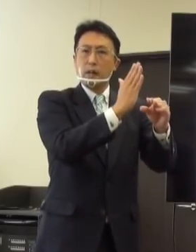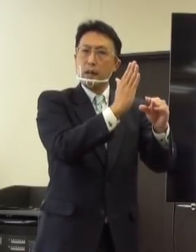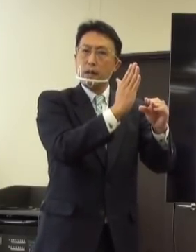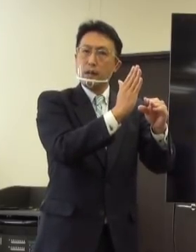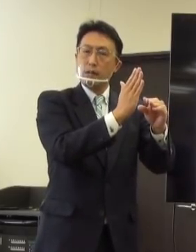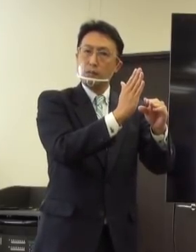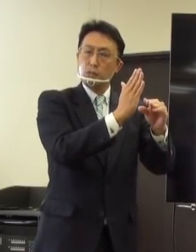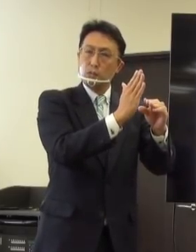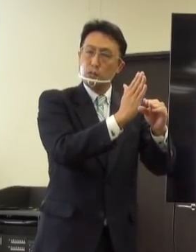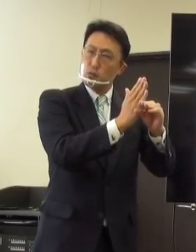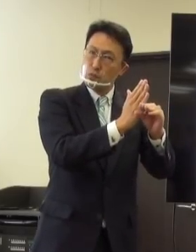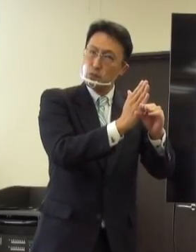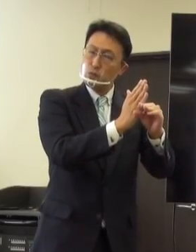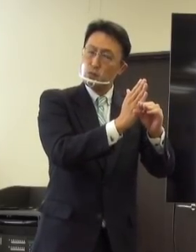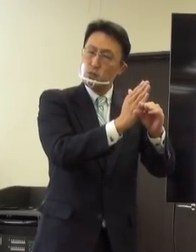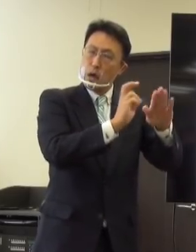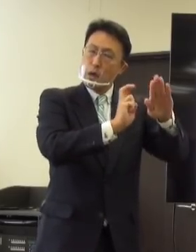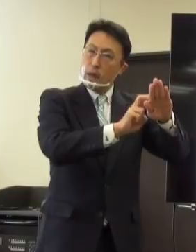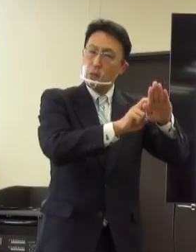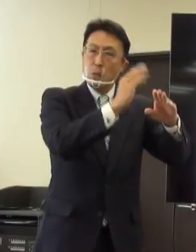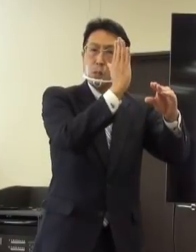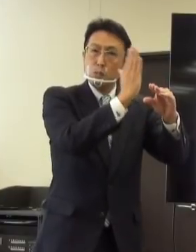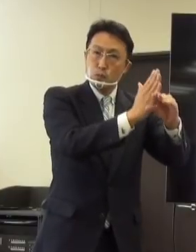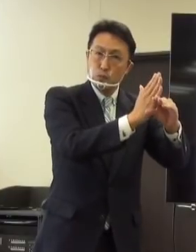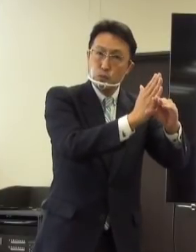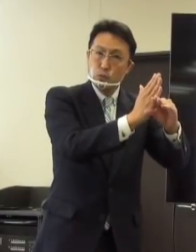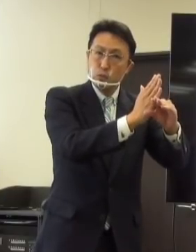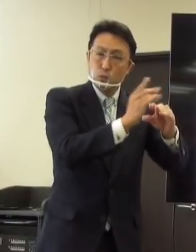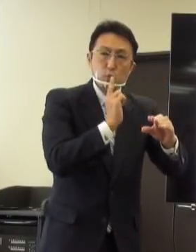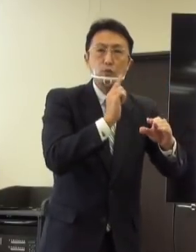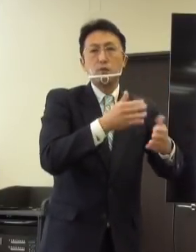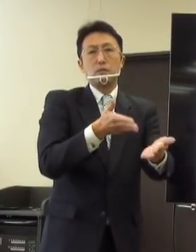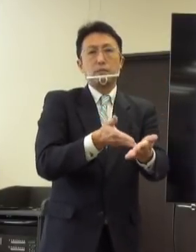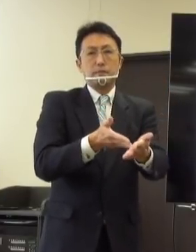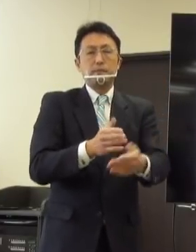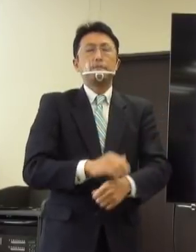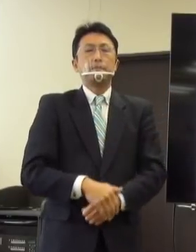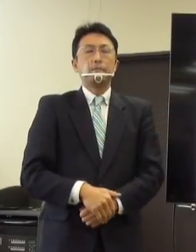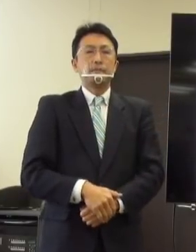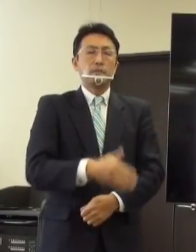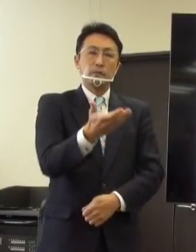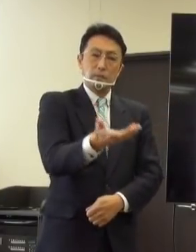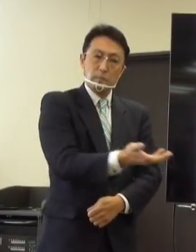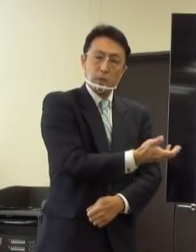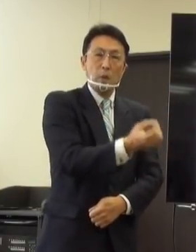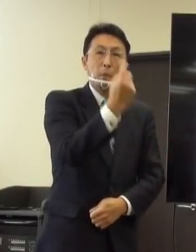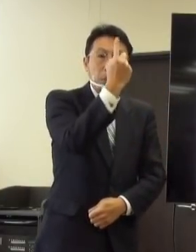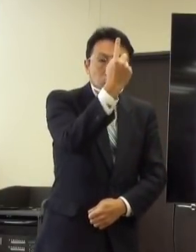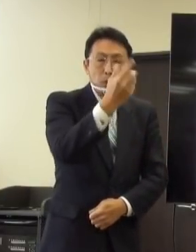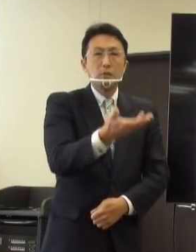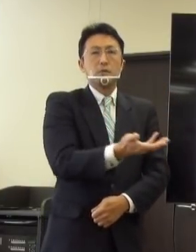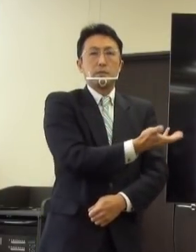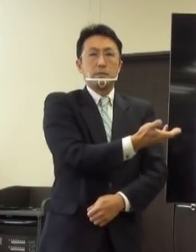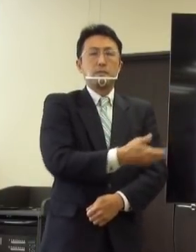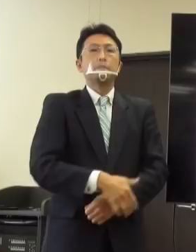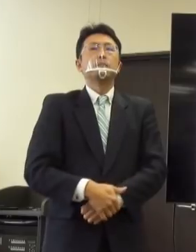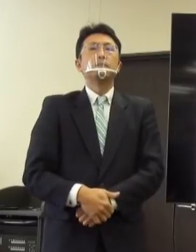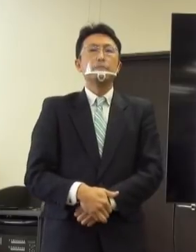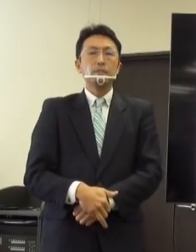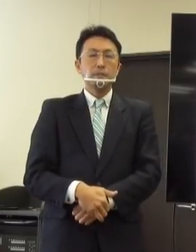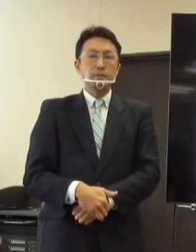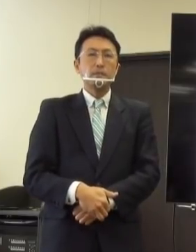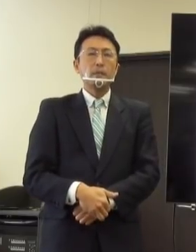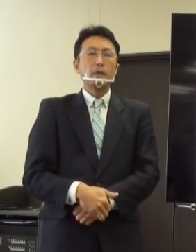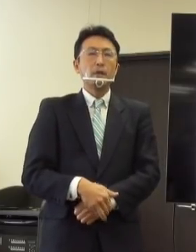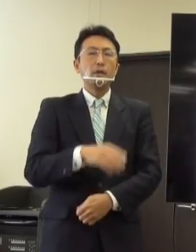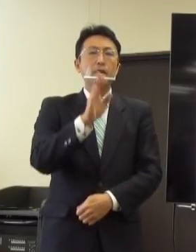どういったんですか、検討していただいているところです。 もう一点お願いします、 はい、 先ほどの質問でもちょっとあ